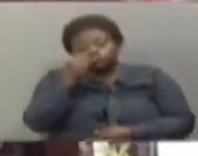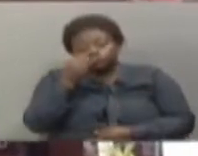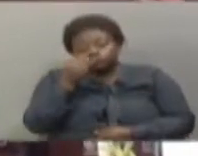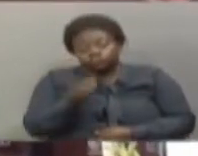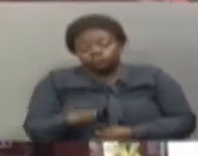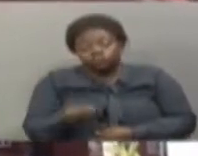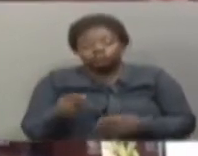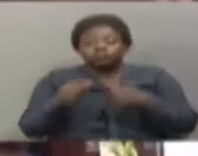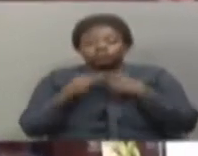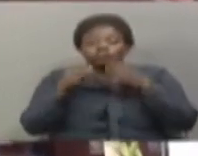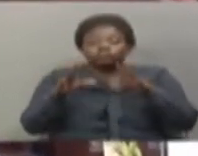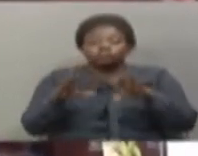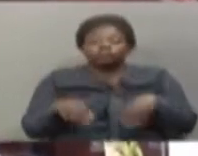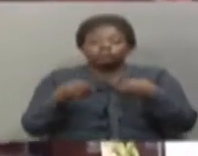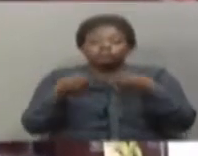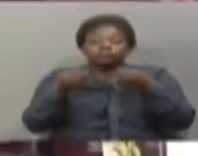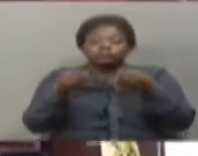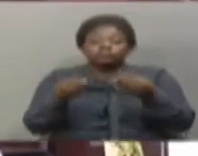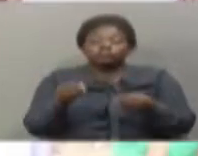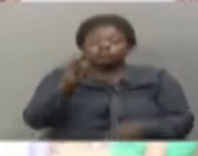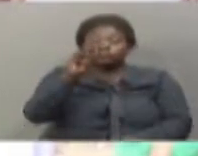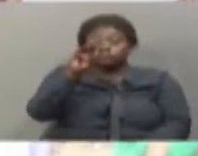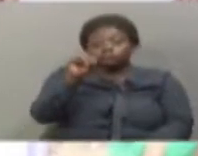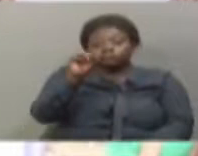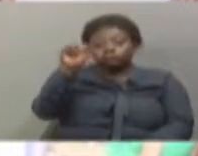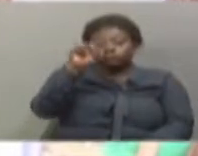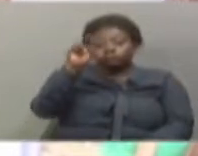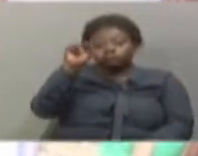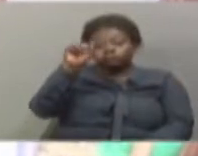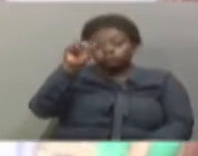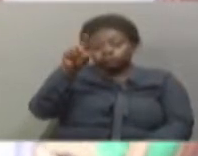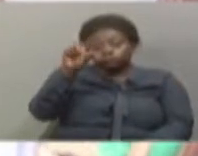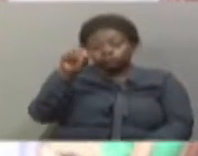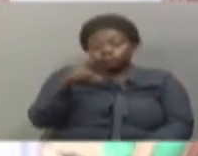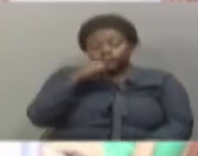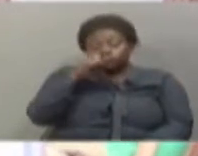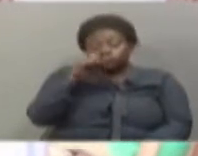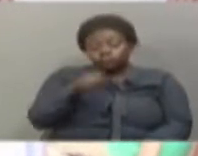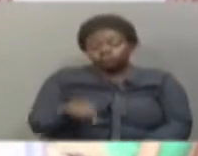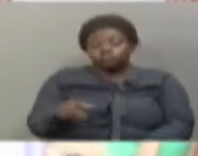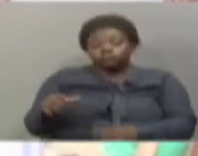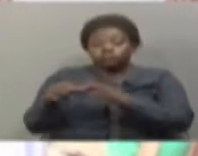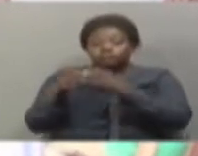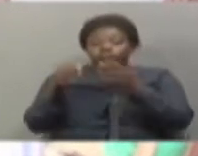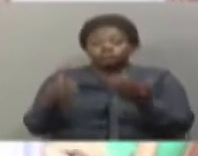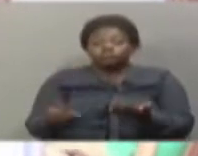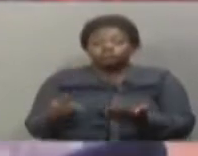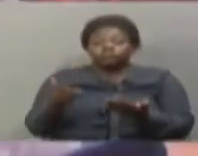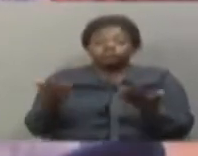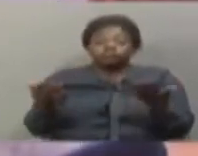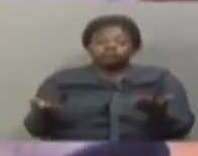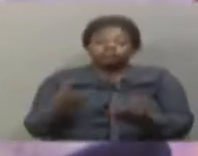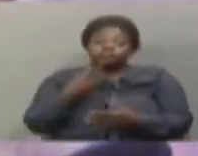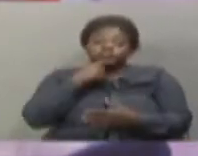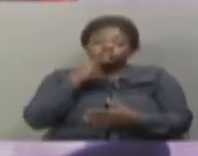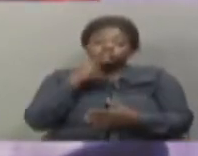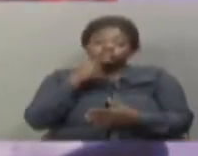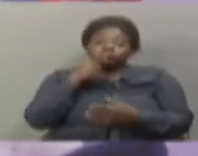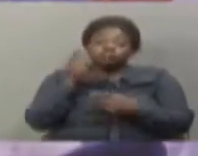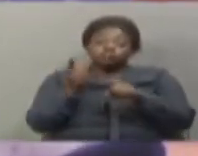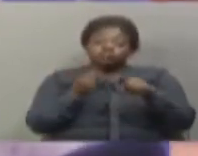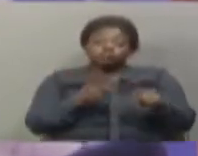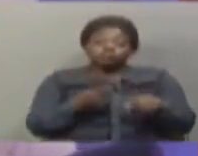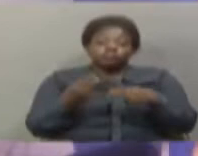Ati Reverend Samuel Daddy Masinde, ssentebe wa Fathers Union mu kanisa ya St Andrews ekoma mboga yennyamidde olw'abaami abasudde